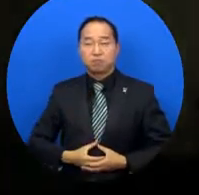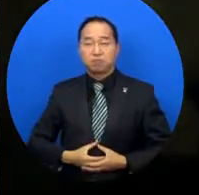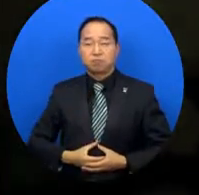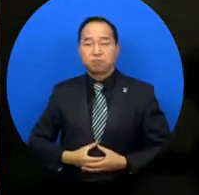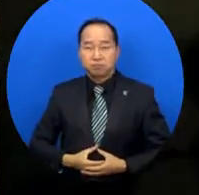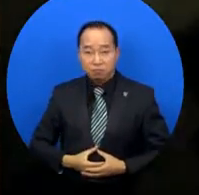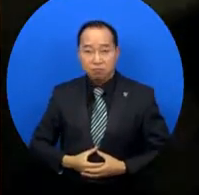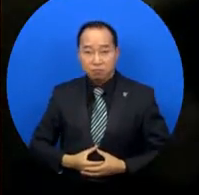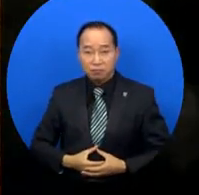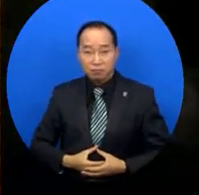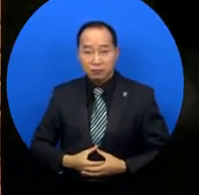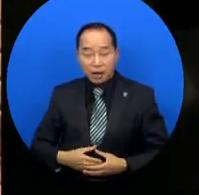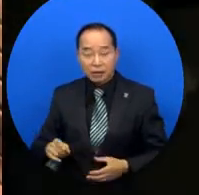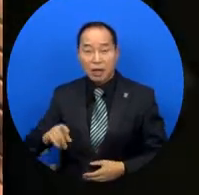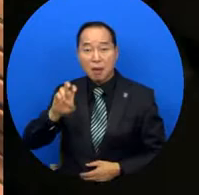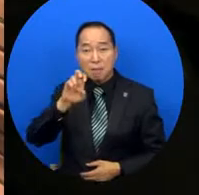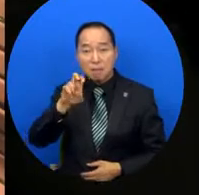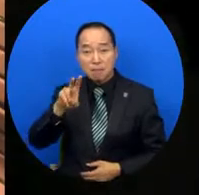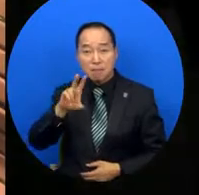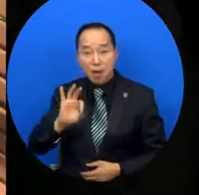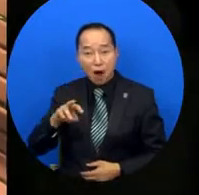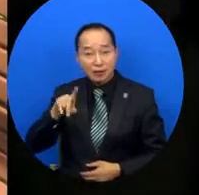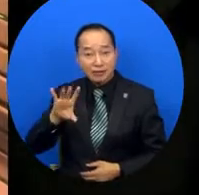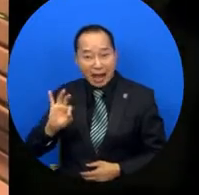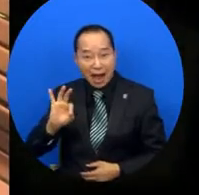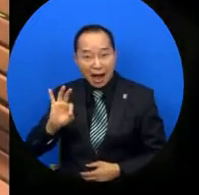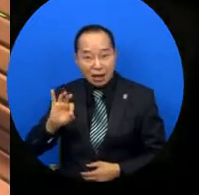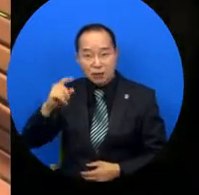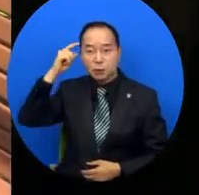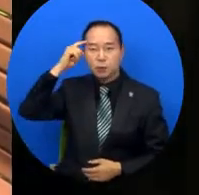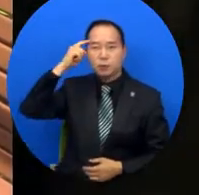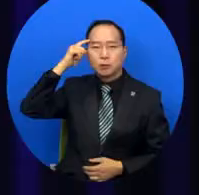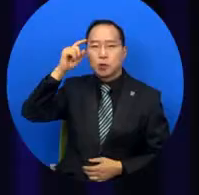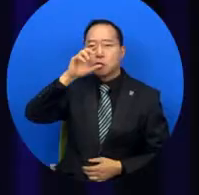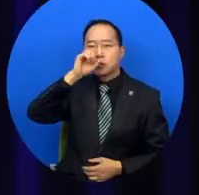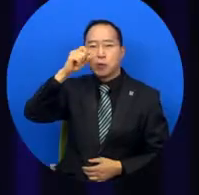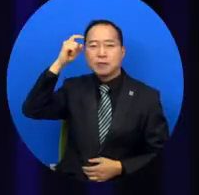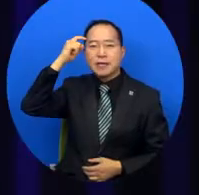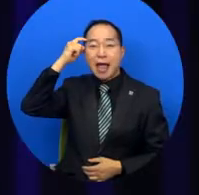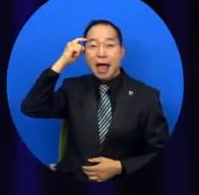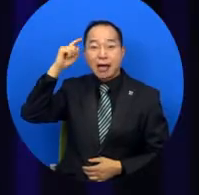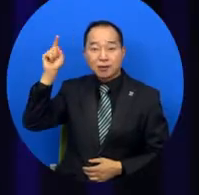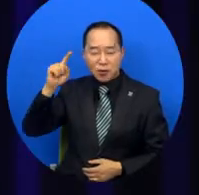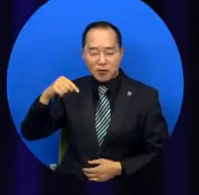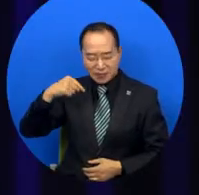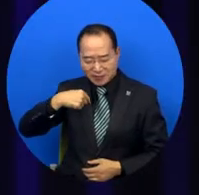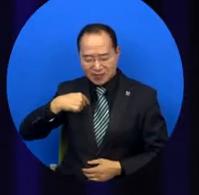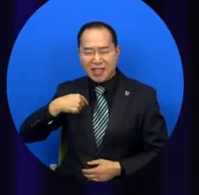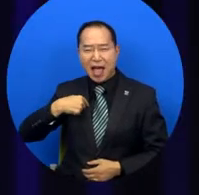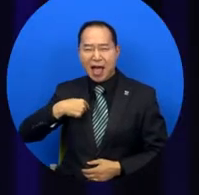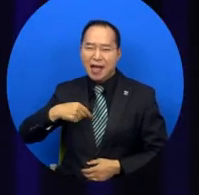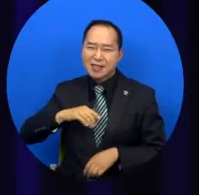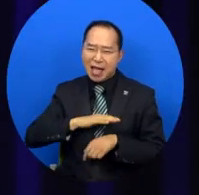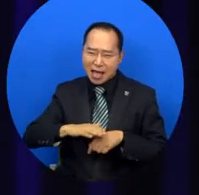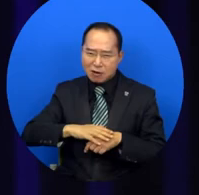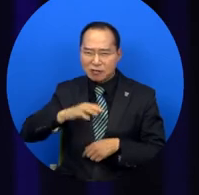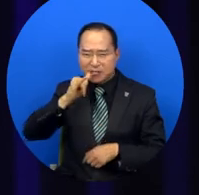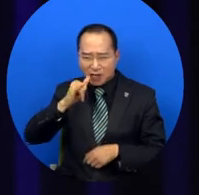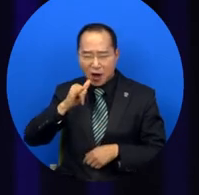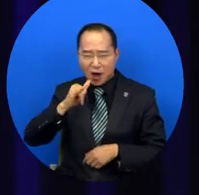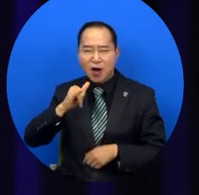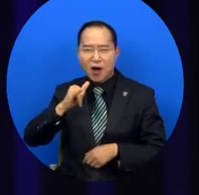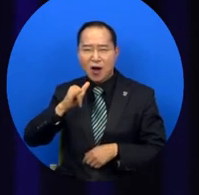이 명상에는 또 이게 만트라라고 하는데 진언이라고 말을 해주는 게 있어요. 내가 아까 말했듯이 You are doing good, 너 잘하고 있어 그런 말도